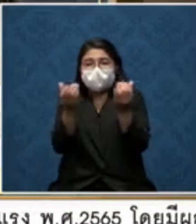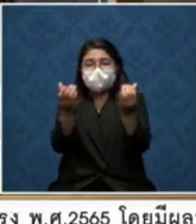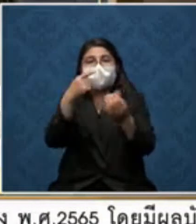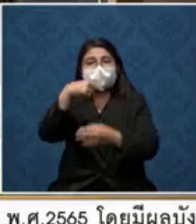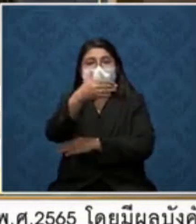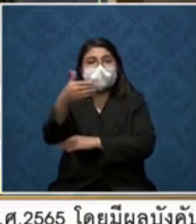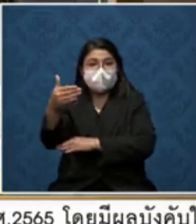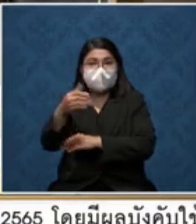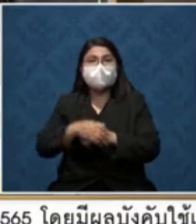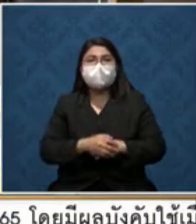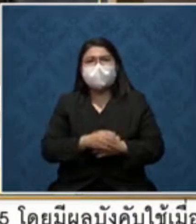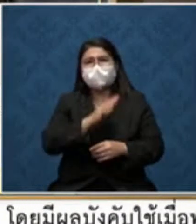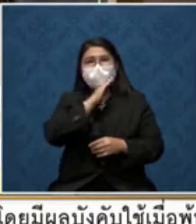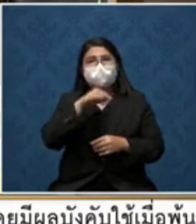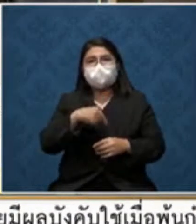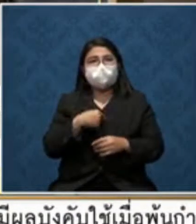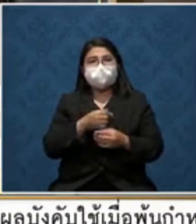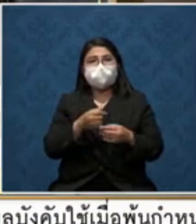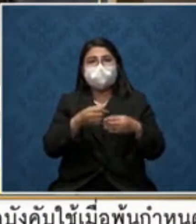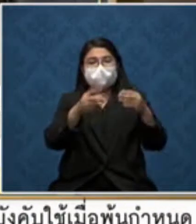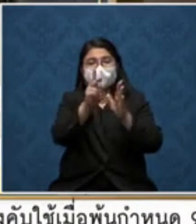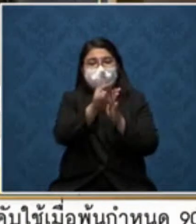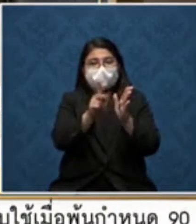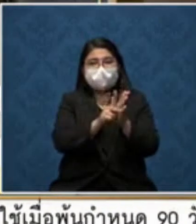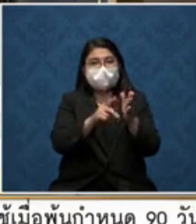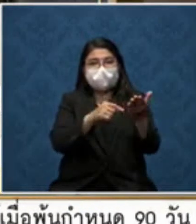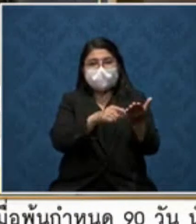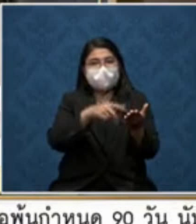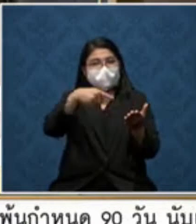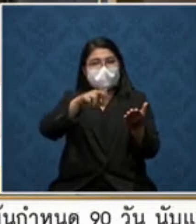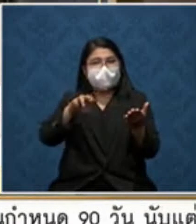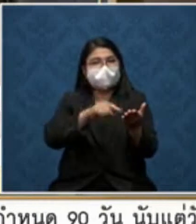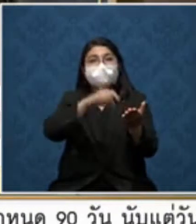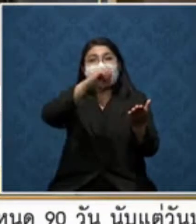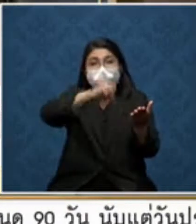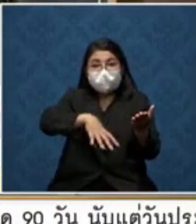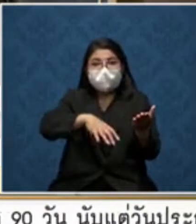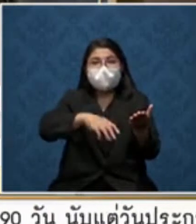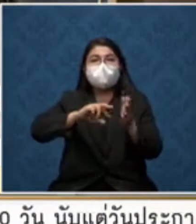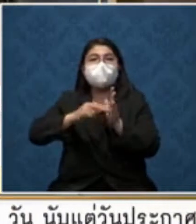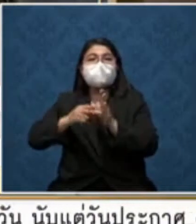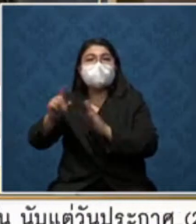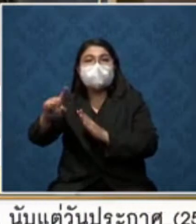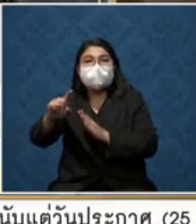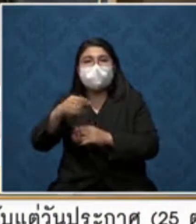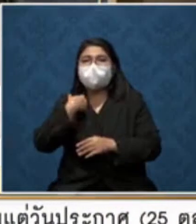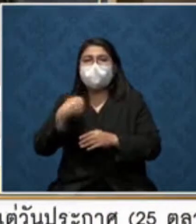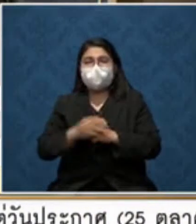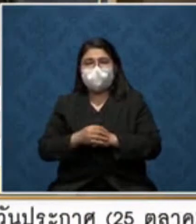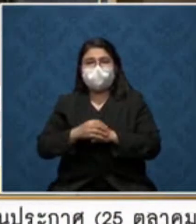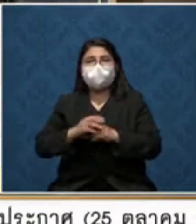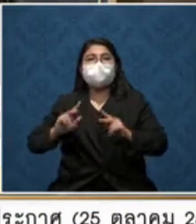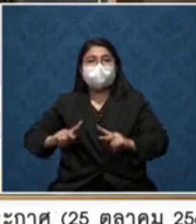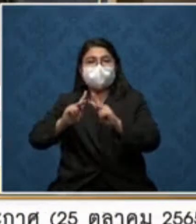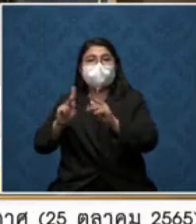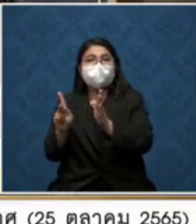วำคญ สำคญ ให้เป็พอระบอร์ เพื่อไม่ให้มาแก้ง่- เดยวแ้ไปแ้มา-้กเราไปแก้กในสภา- ค่